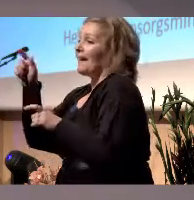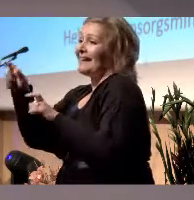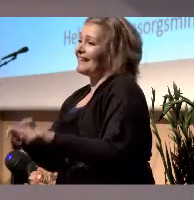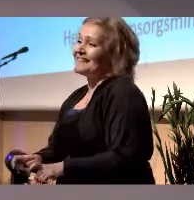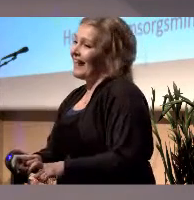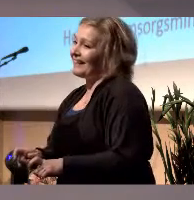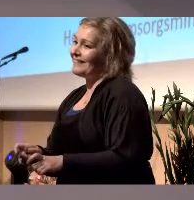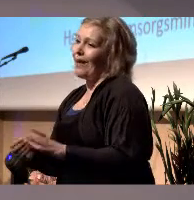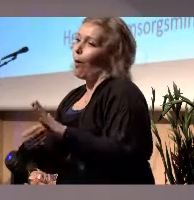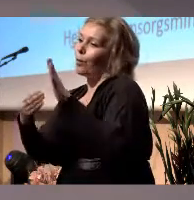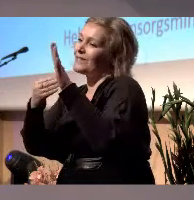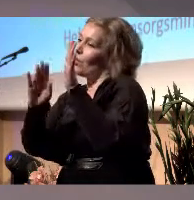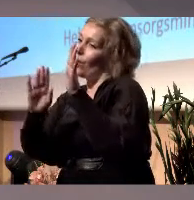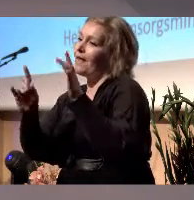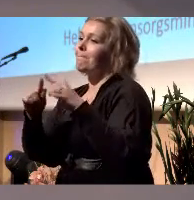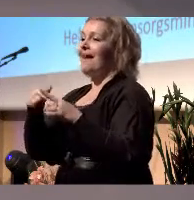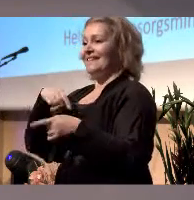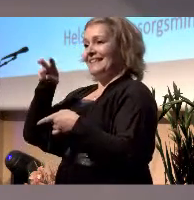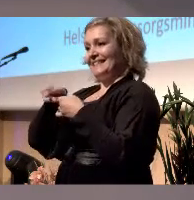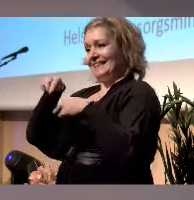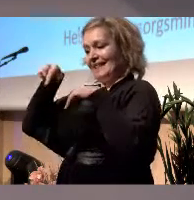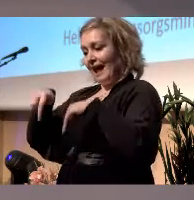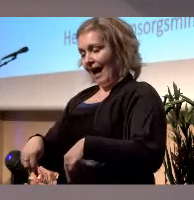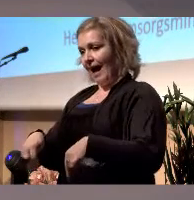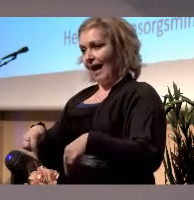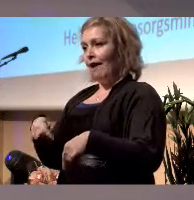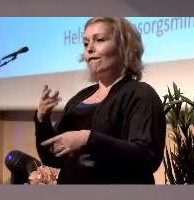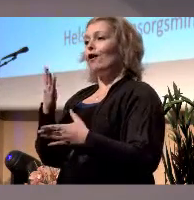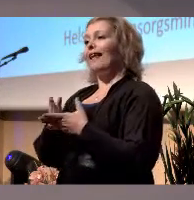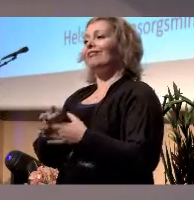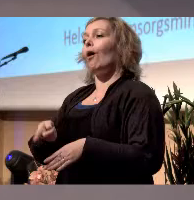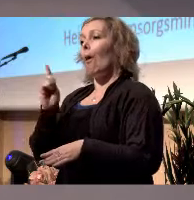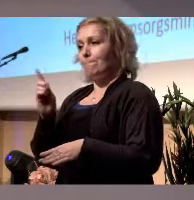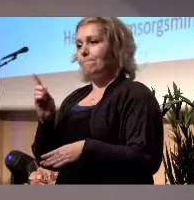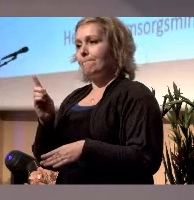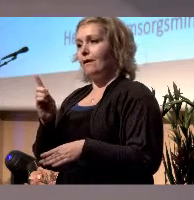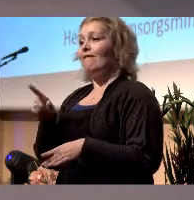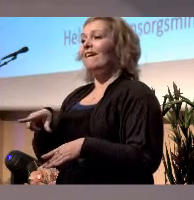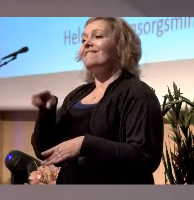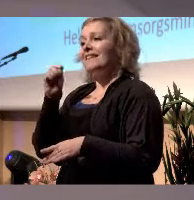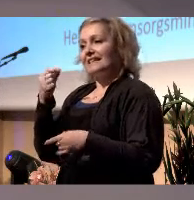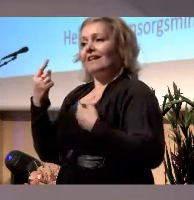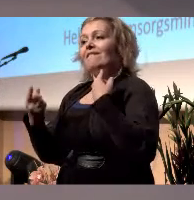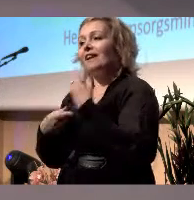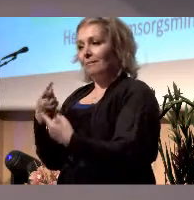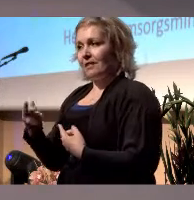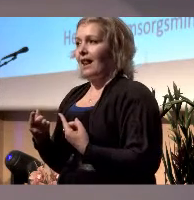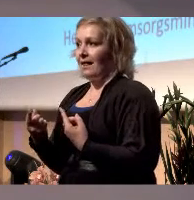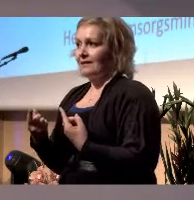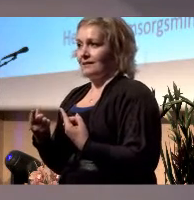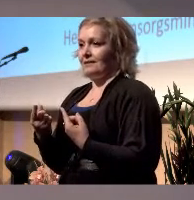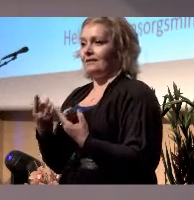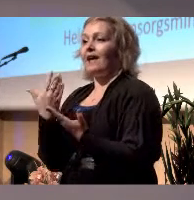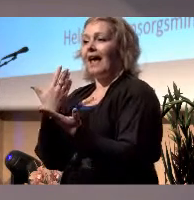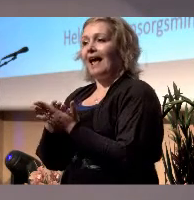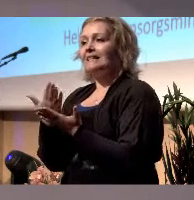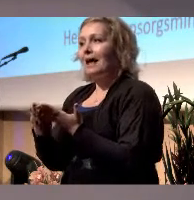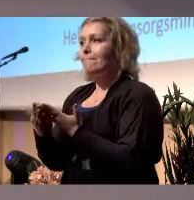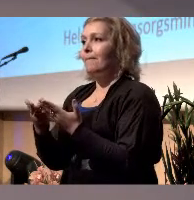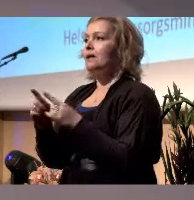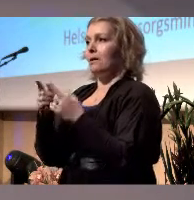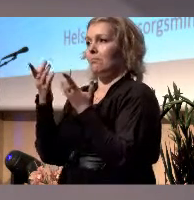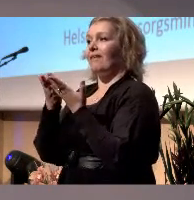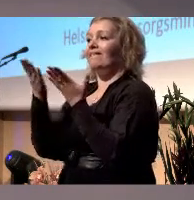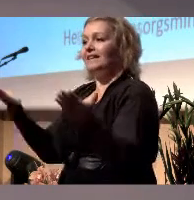i opposisjon. Vi sitter jo her for å rette dem opp. For de finnes fortsatt. Eksemplene som